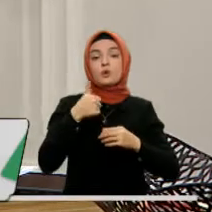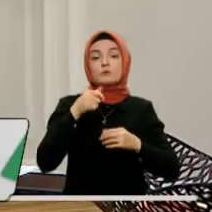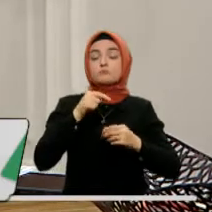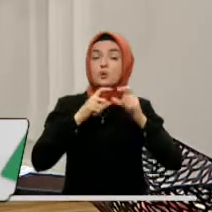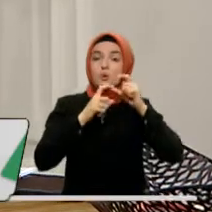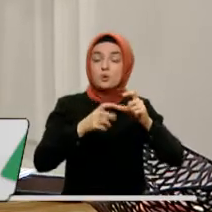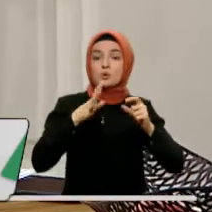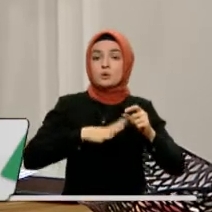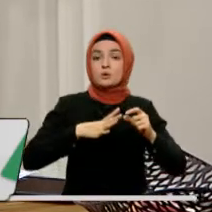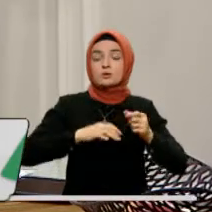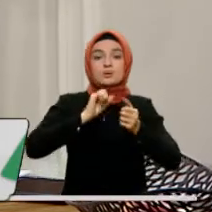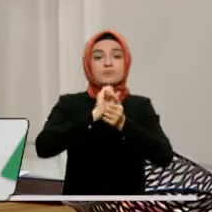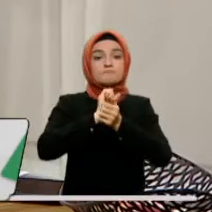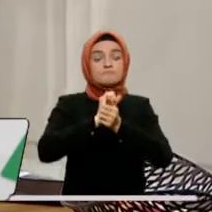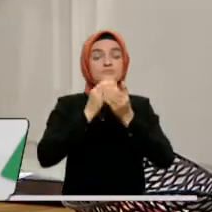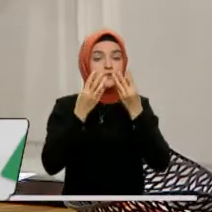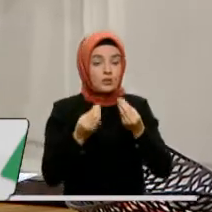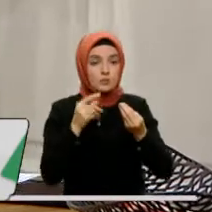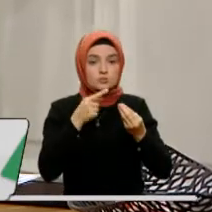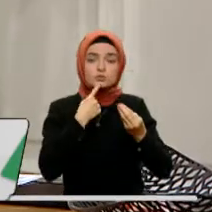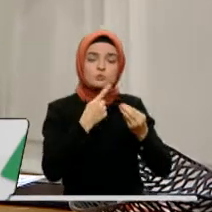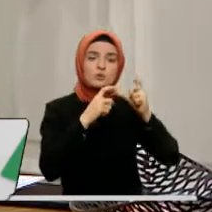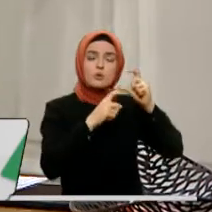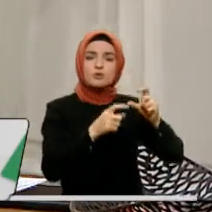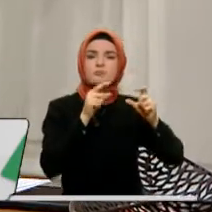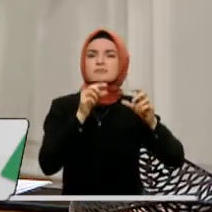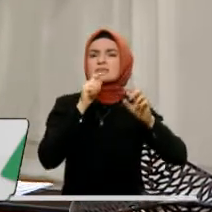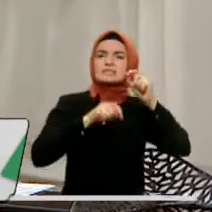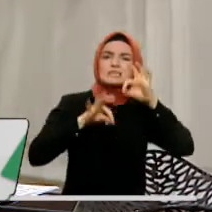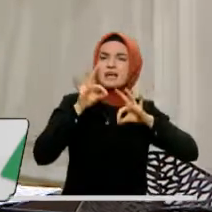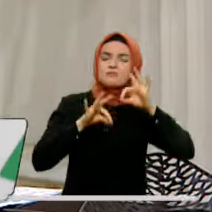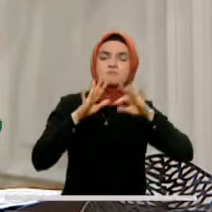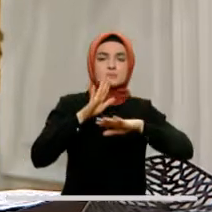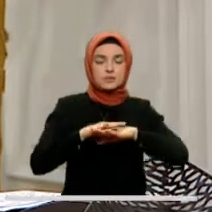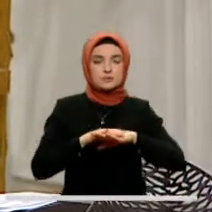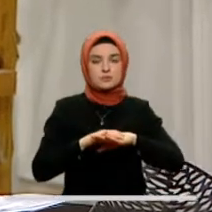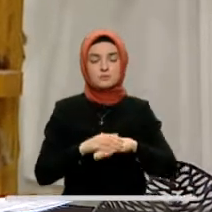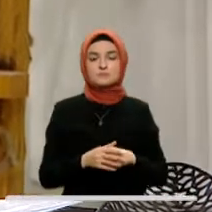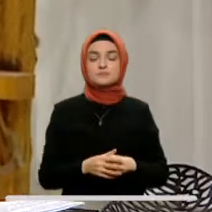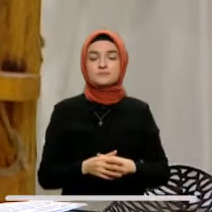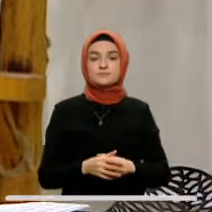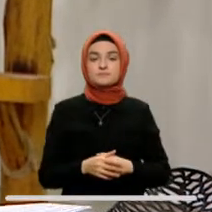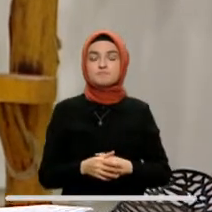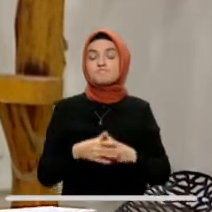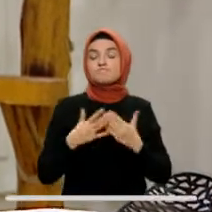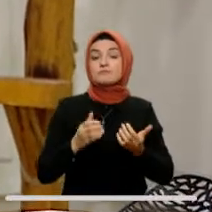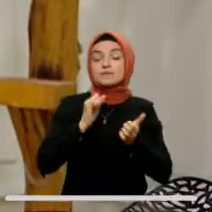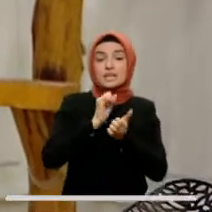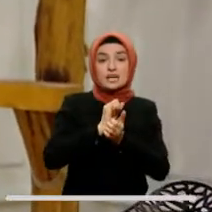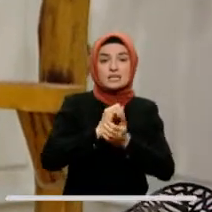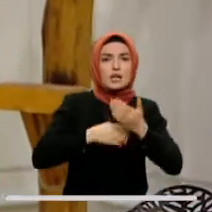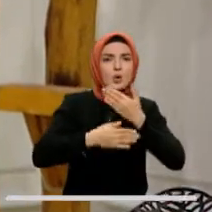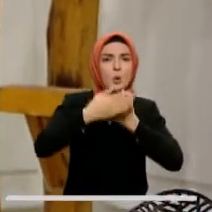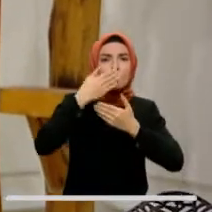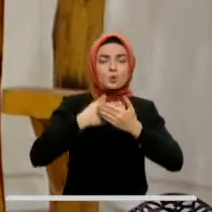Şimdi aileler araya girdiğinde belli değerlendirmeler yapılıyor belki, evet, ya da yapılmalı, evet. Peki aile öncesi, yani